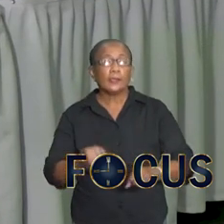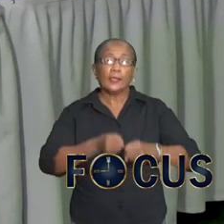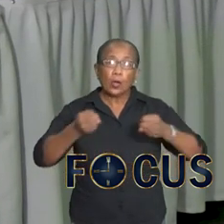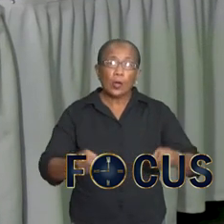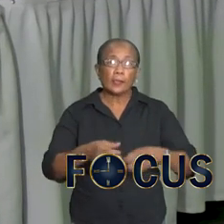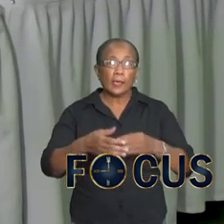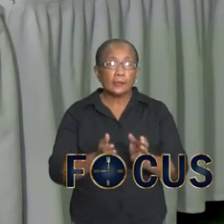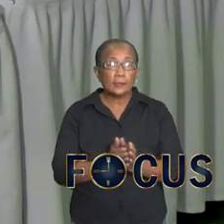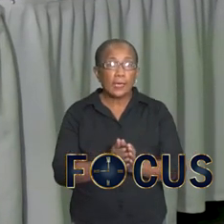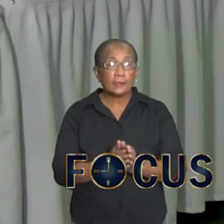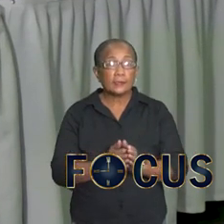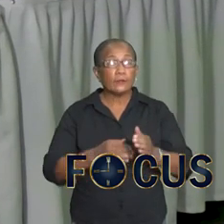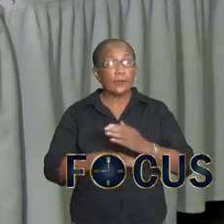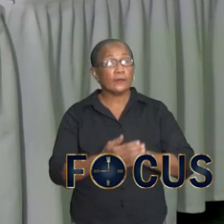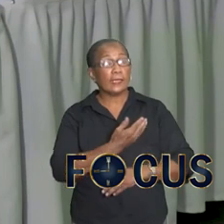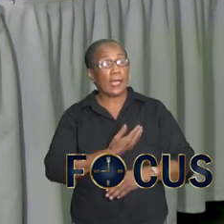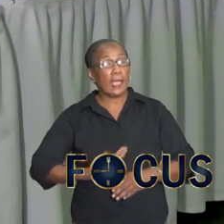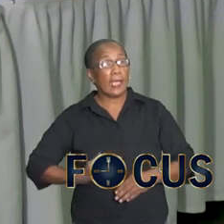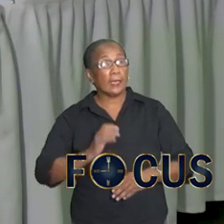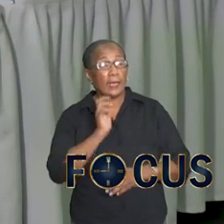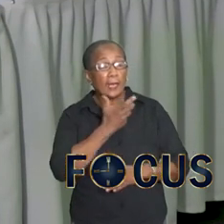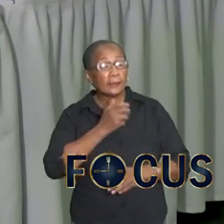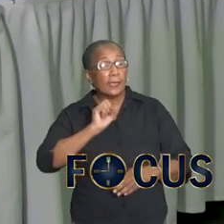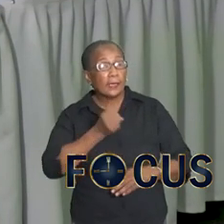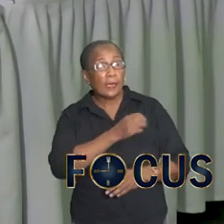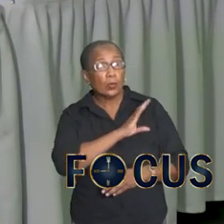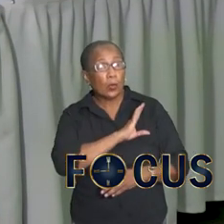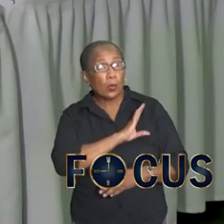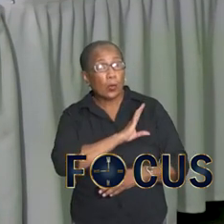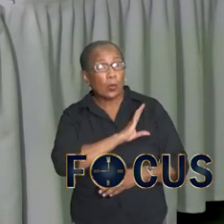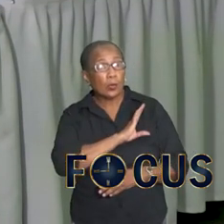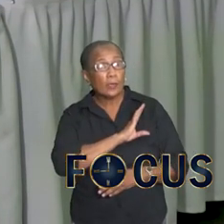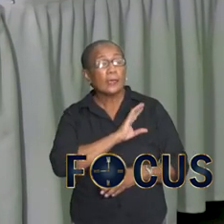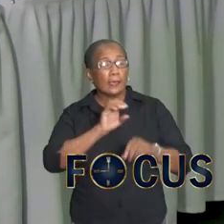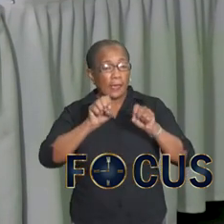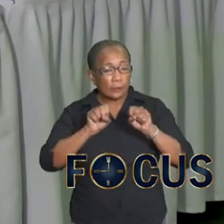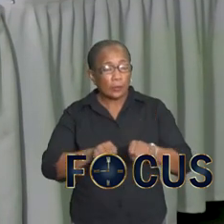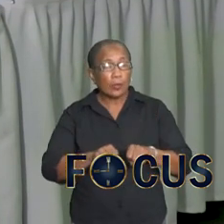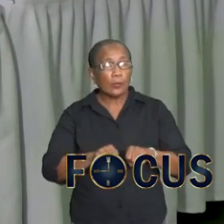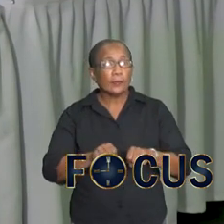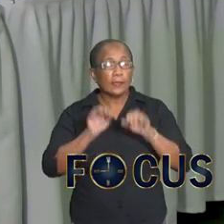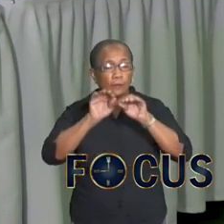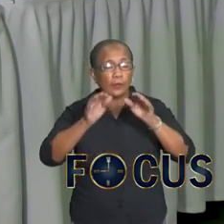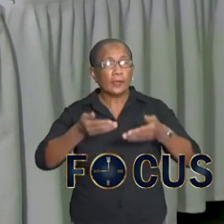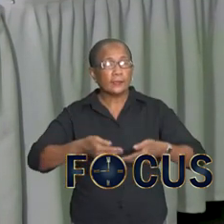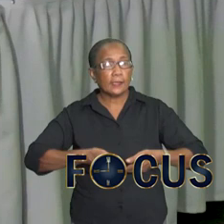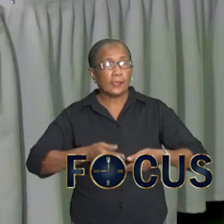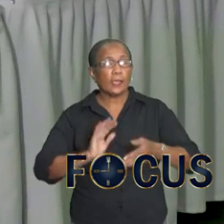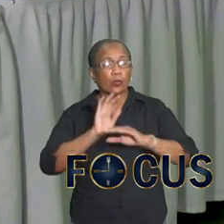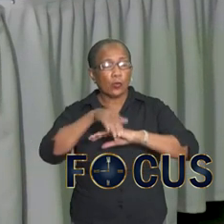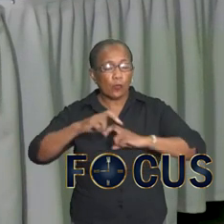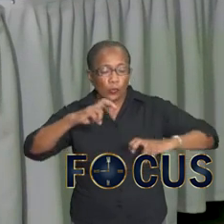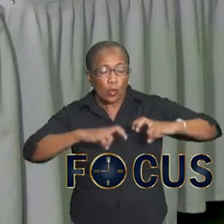gezondheidsorganisaties zoals in Engeland, dat je alleen maar ivermectine aan mensen kan geven binnen een onderzoek. Omdat